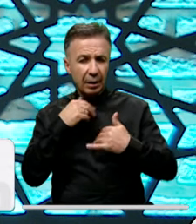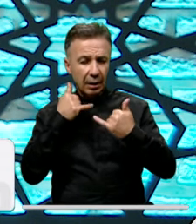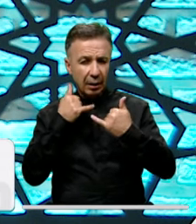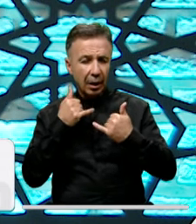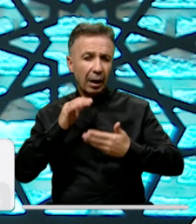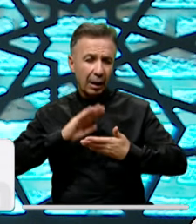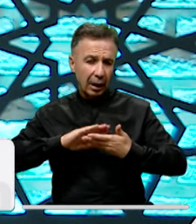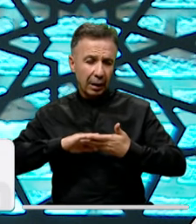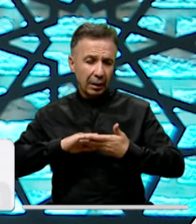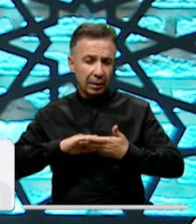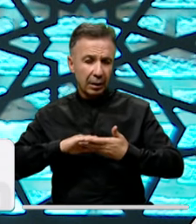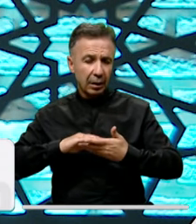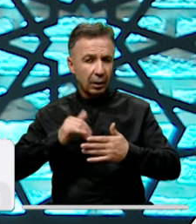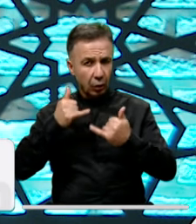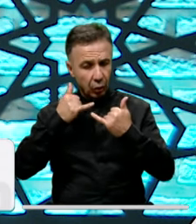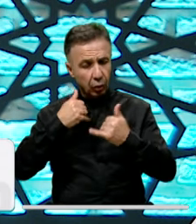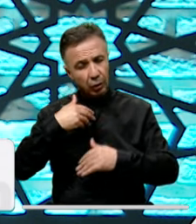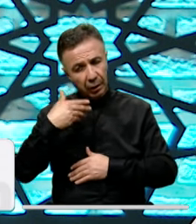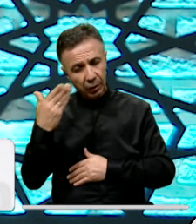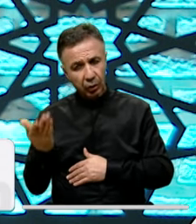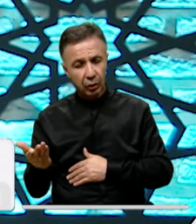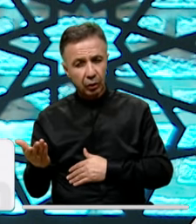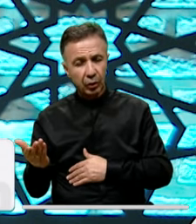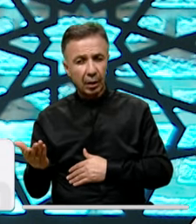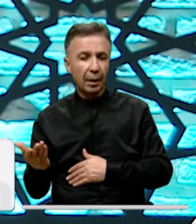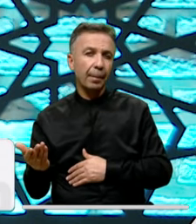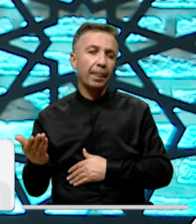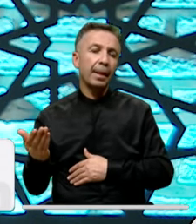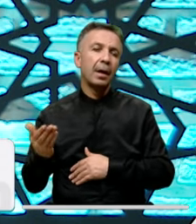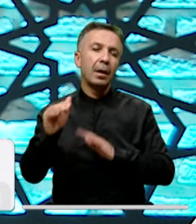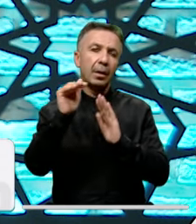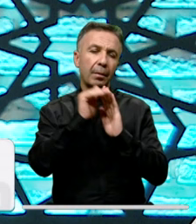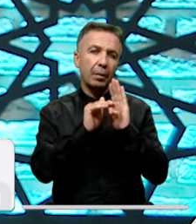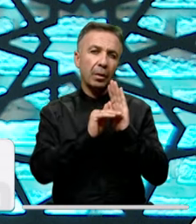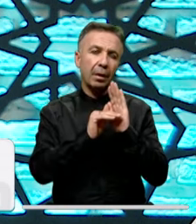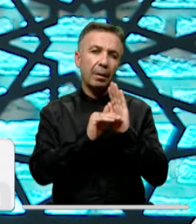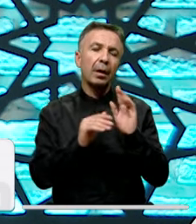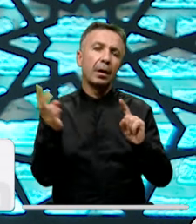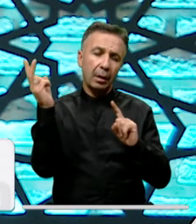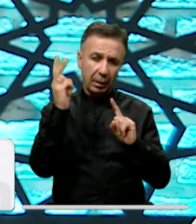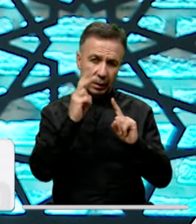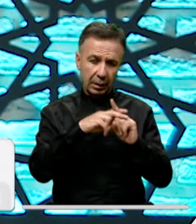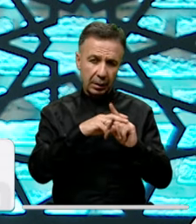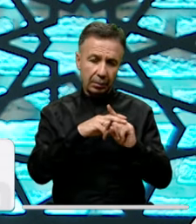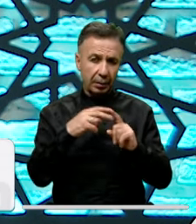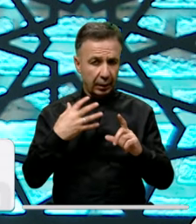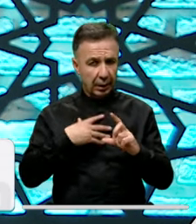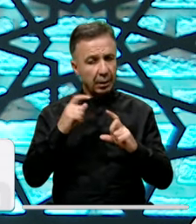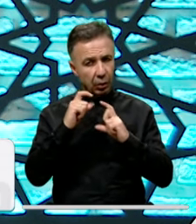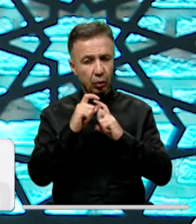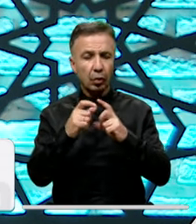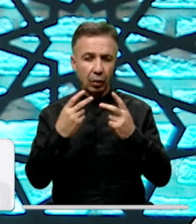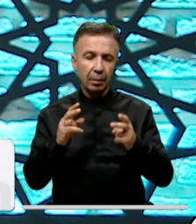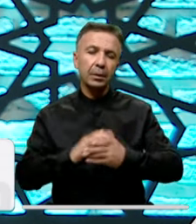294-4-294 nolu telefon numarasını tuşladığınızda Diyanet Televizyonu'na ulaşacaksınız. Kısa bir ön görüşmenin ardından da inşallah sizi